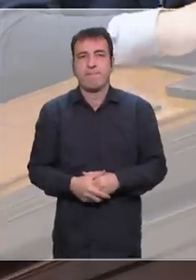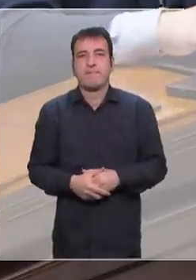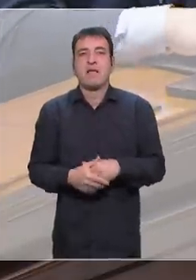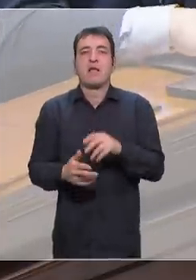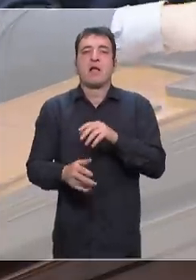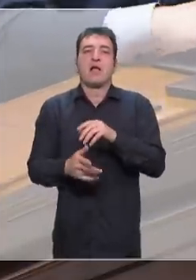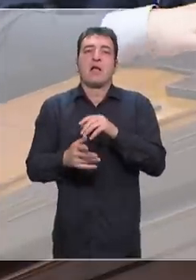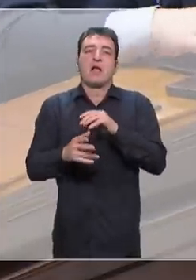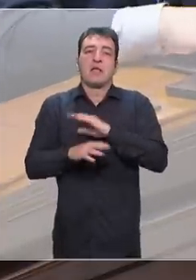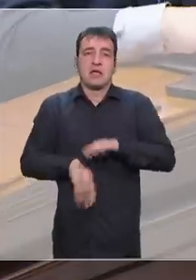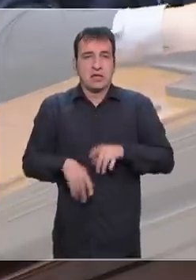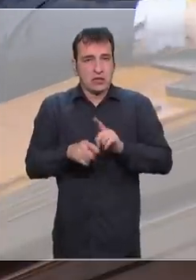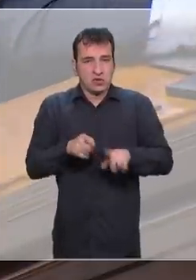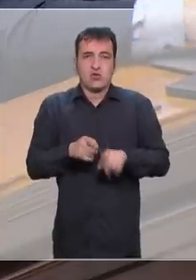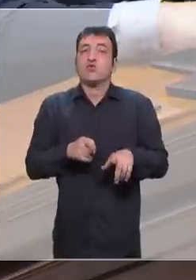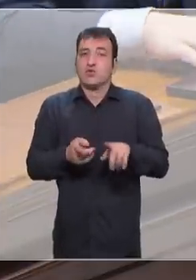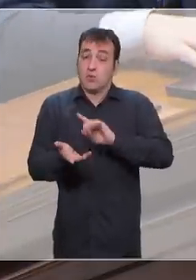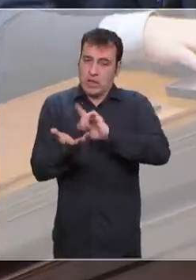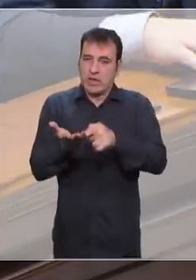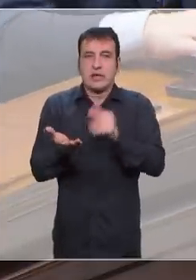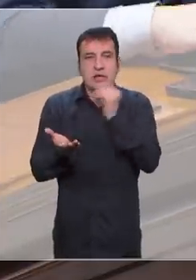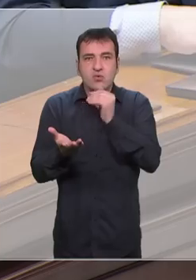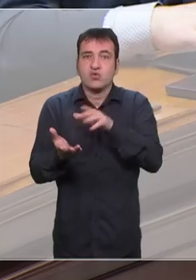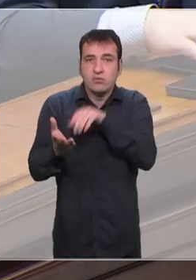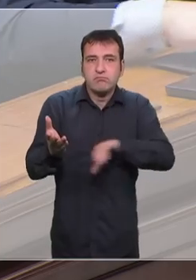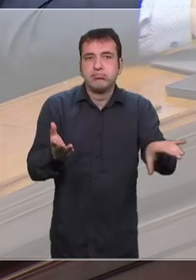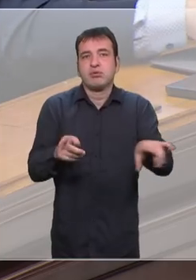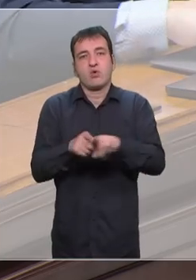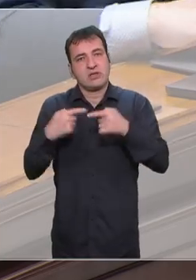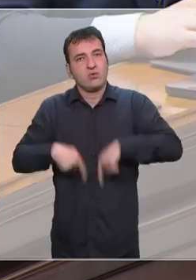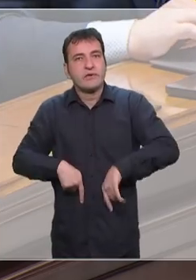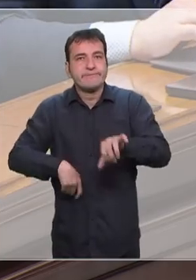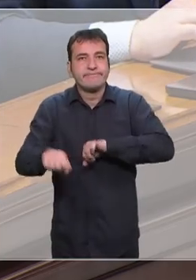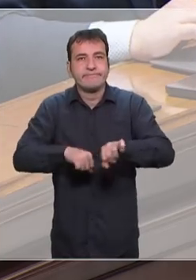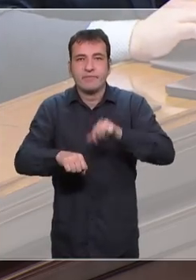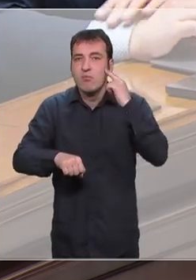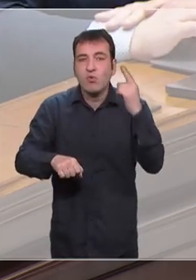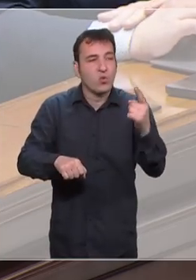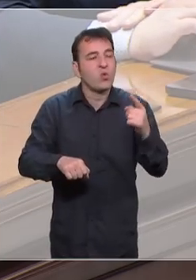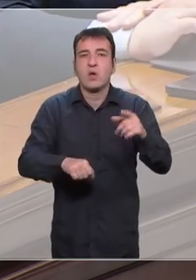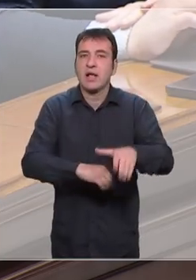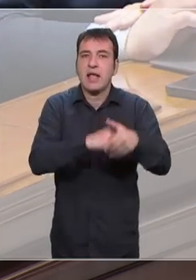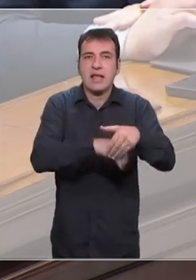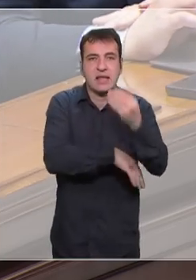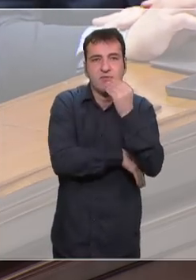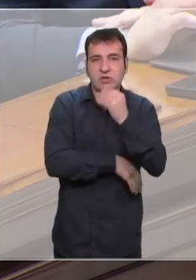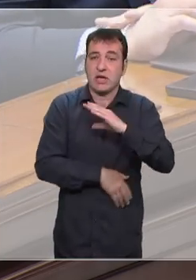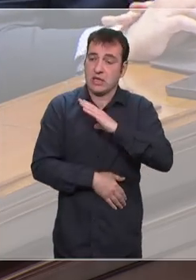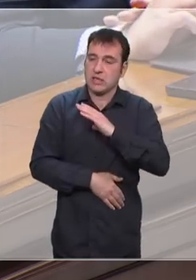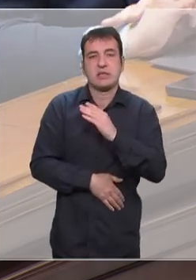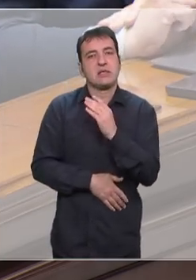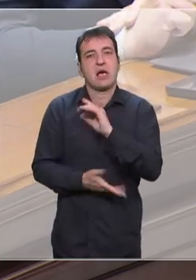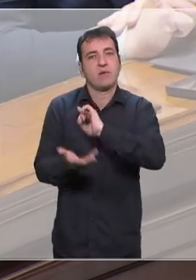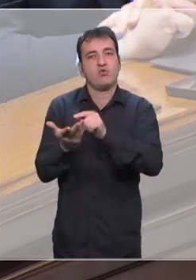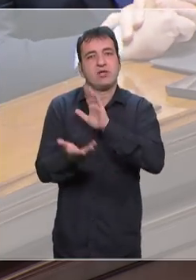des crédits d'urgence mobilisés, l'action du gouvernement en faveur de l'aide alimentaire prend la forme d'un fonds pour une aide